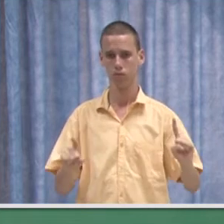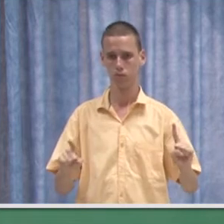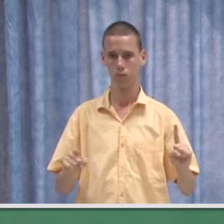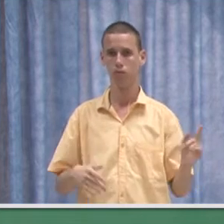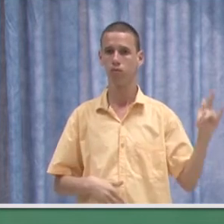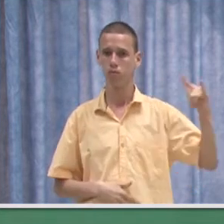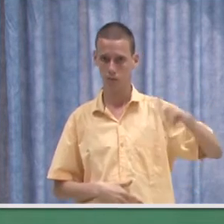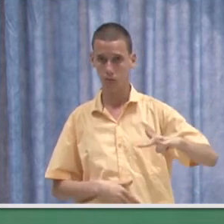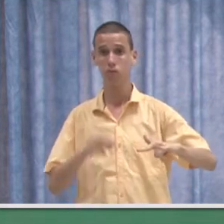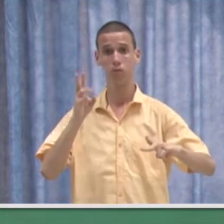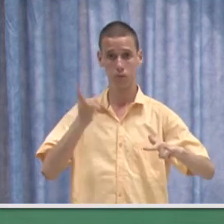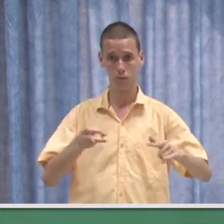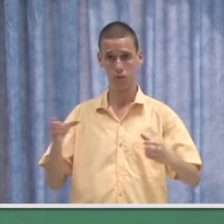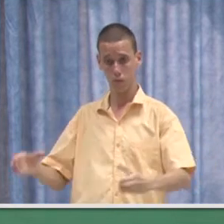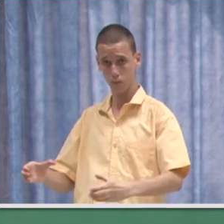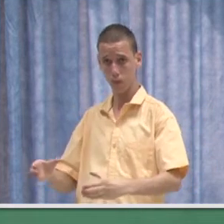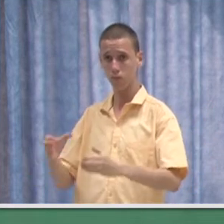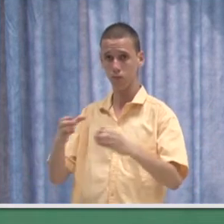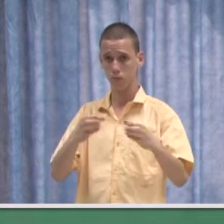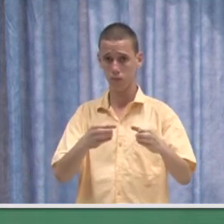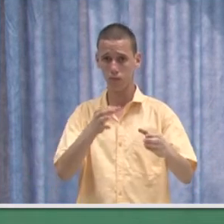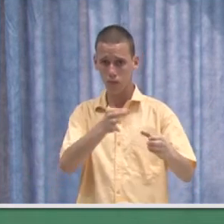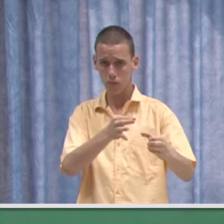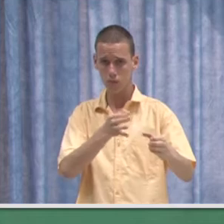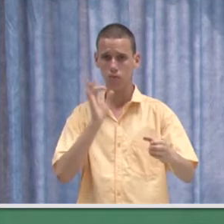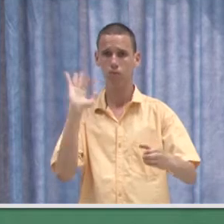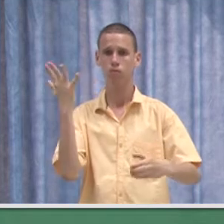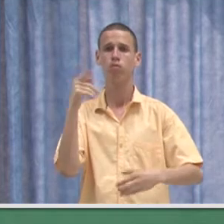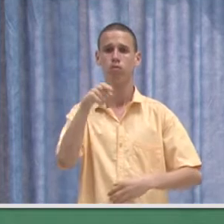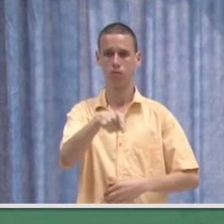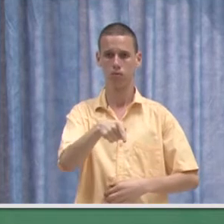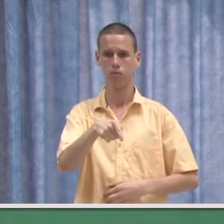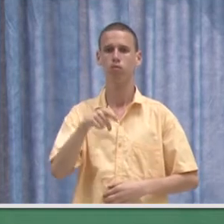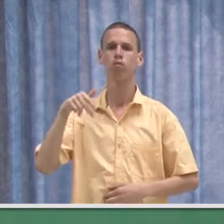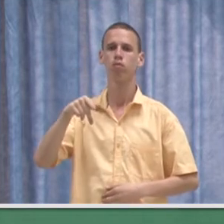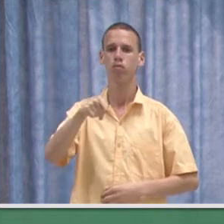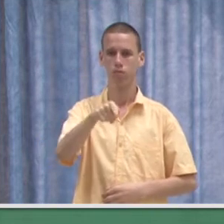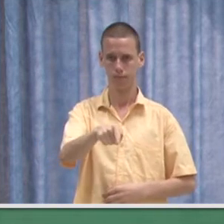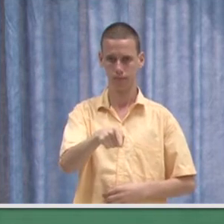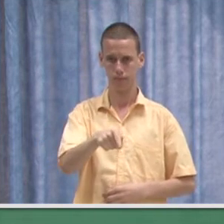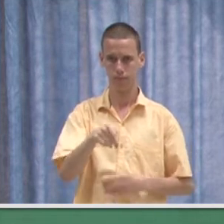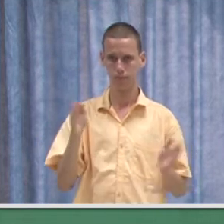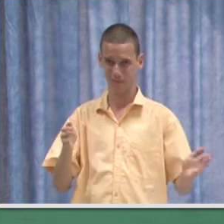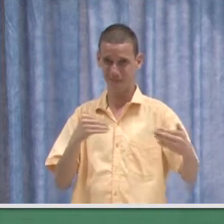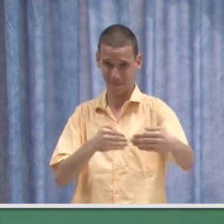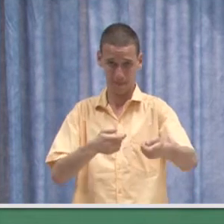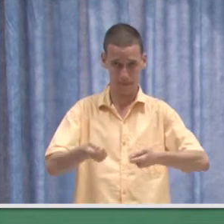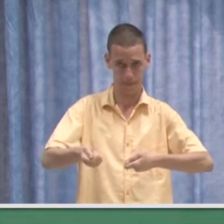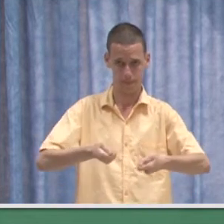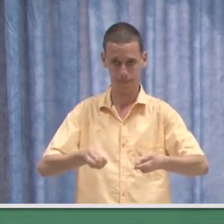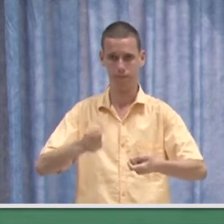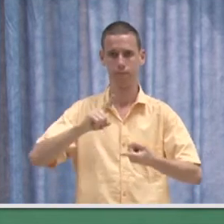l'île ou bien de bon resort contrôlé, contain. Mais une bonne activité plus